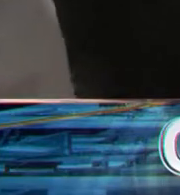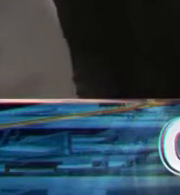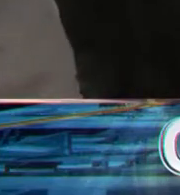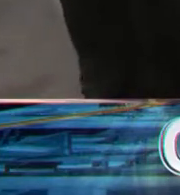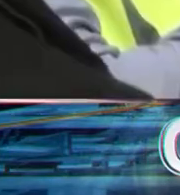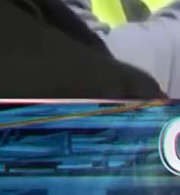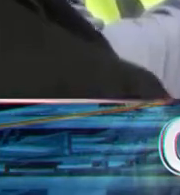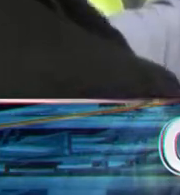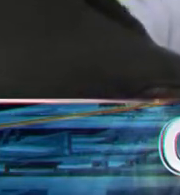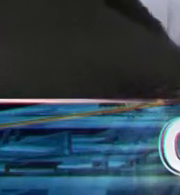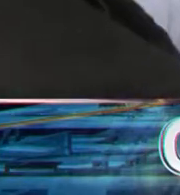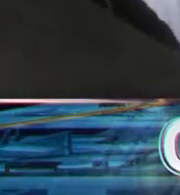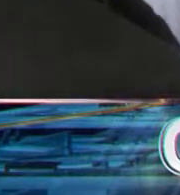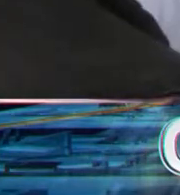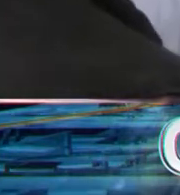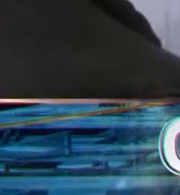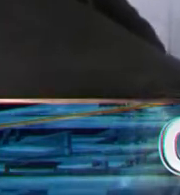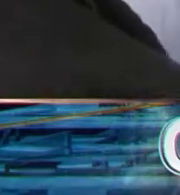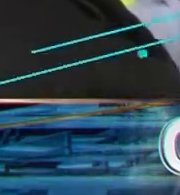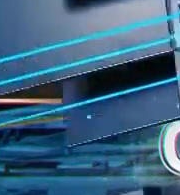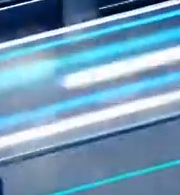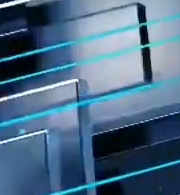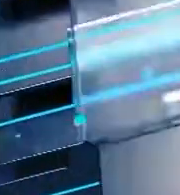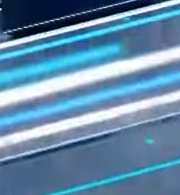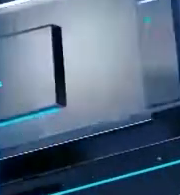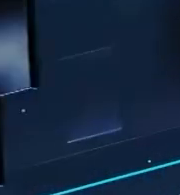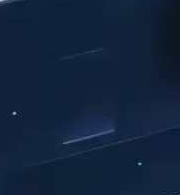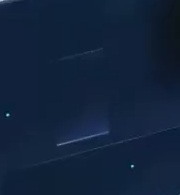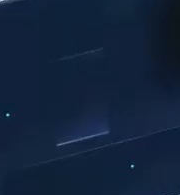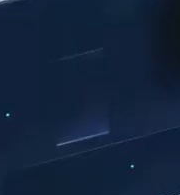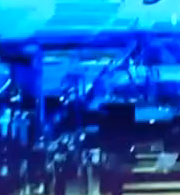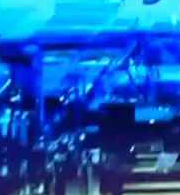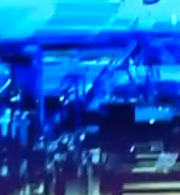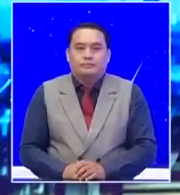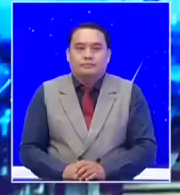рамках профилактического мероприятия «Безопасная дорога».